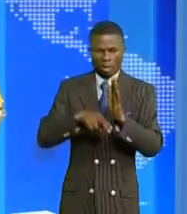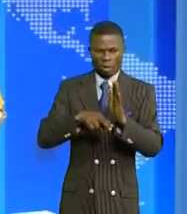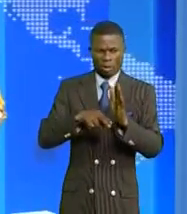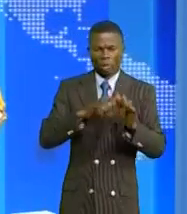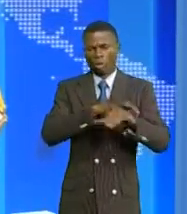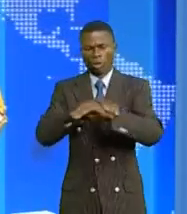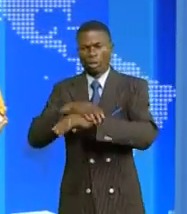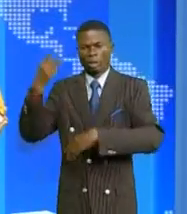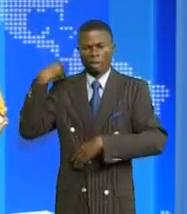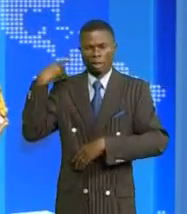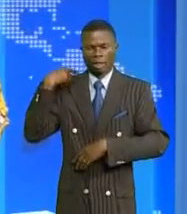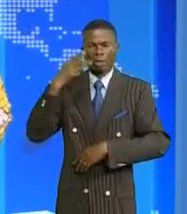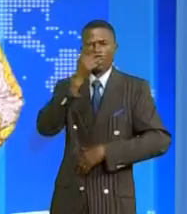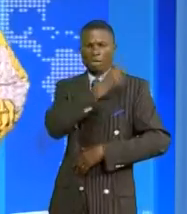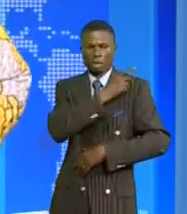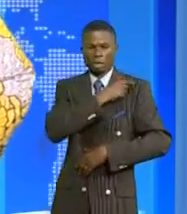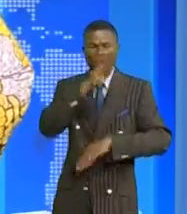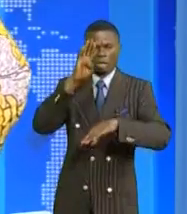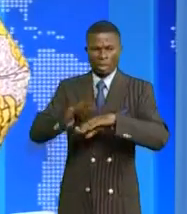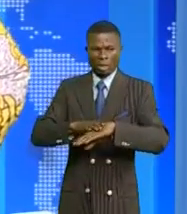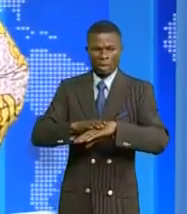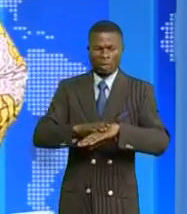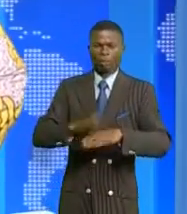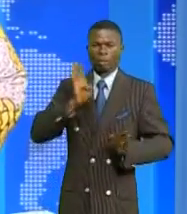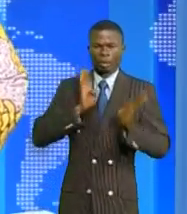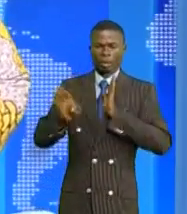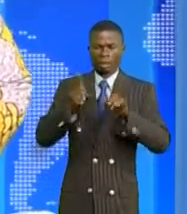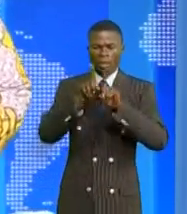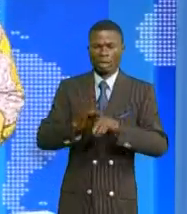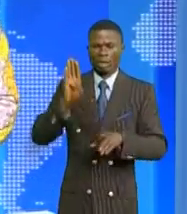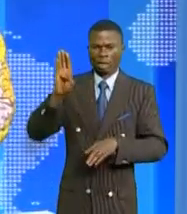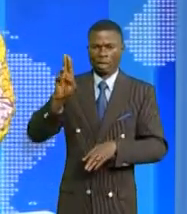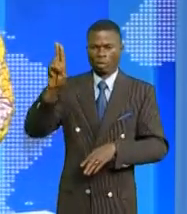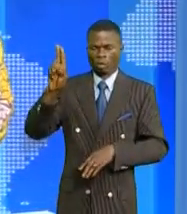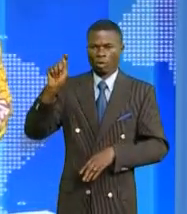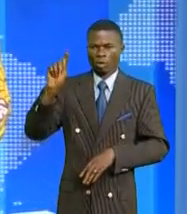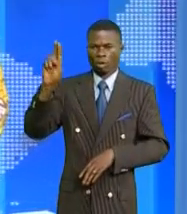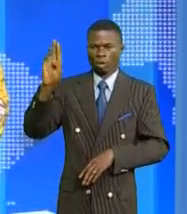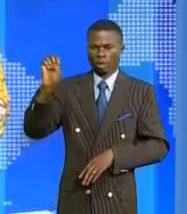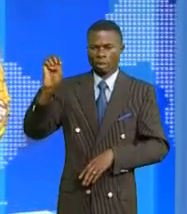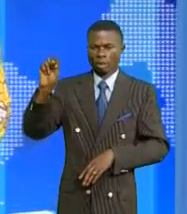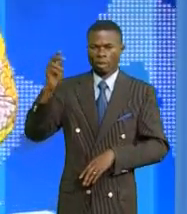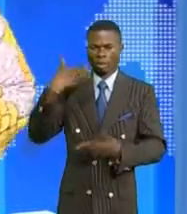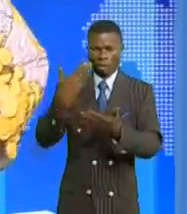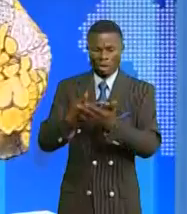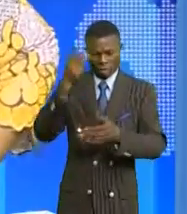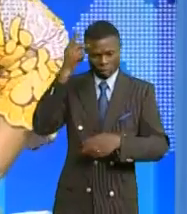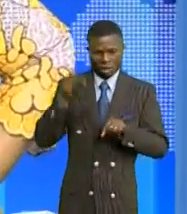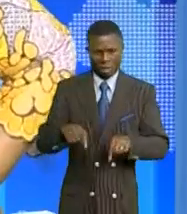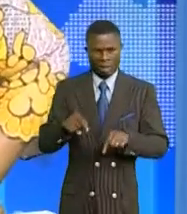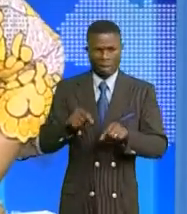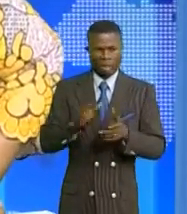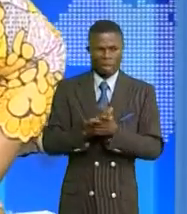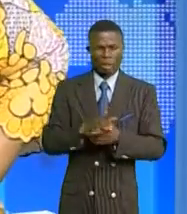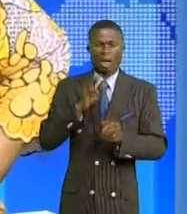le député Paul Moindo qui a séjourné à Beni et Butembo dans la province du Nord Kivu est déjà à Kinshasa. Elle a déposé